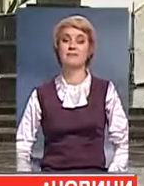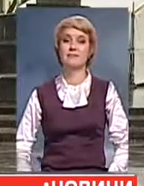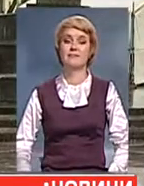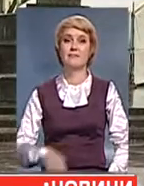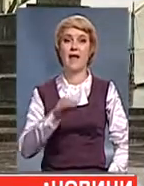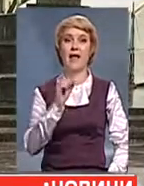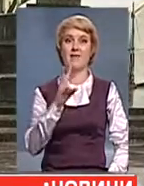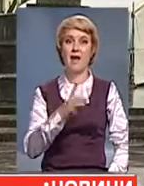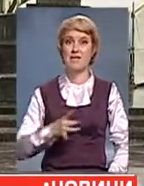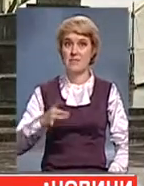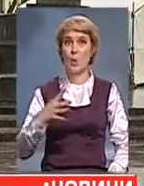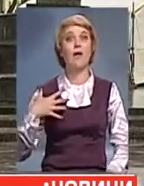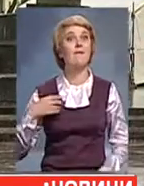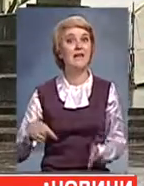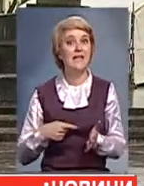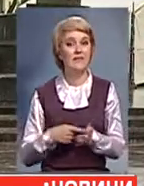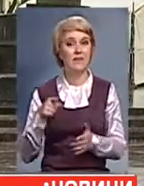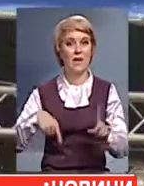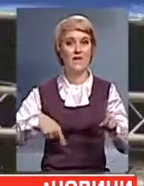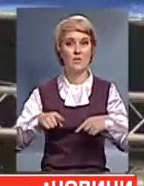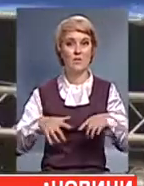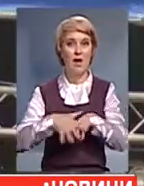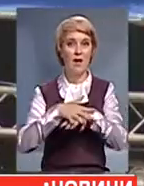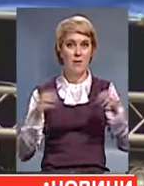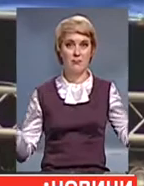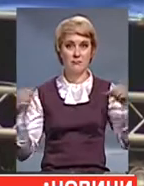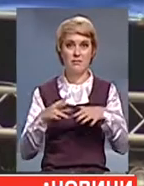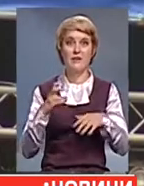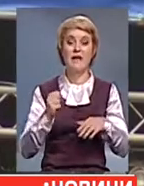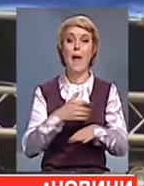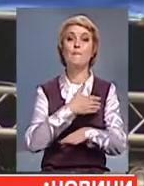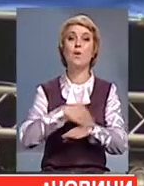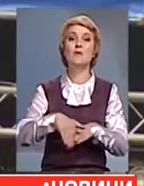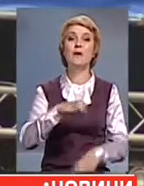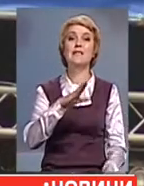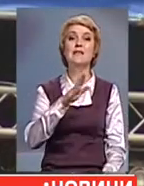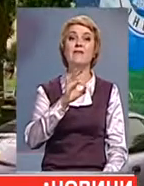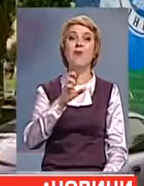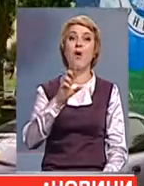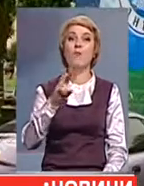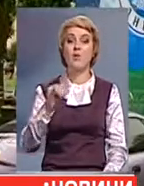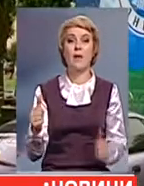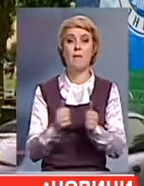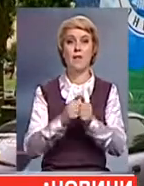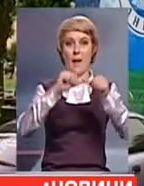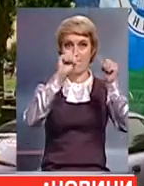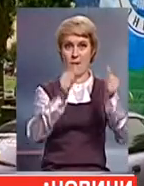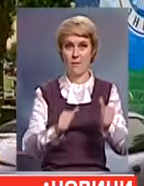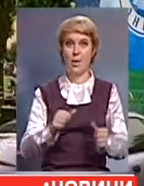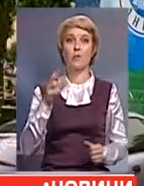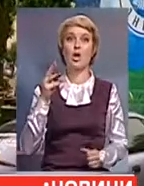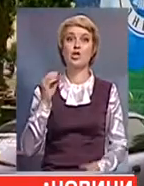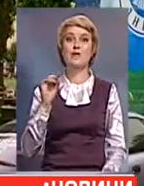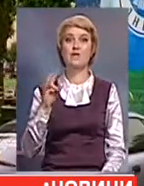фан-зону обладнали у Львові там футбол масово дивитися на проспекті Свободи Біля пам'ятнику Шевченку який в